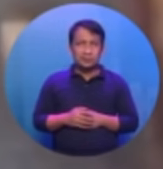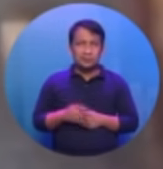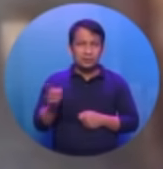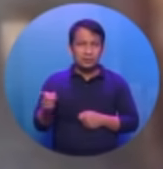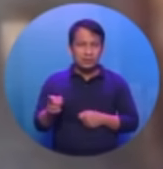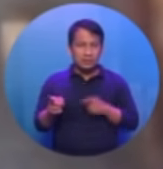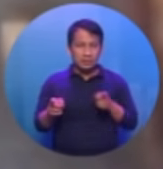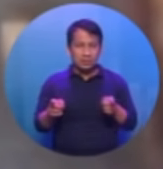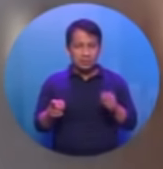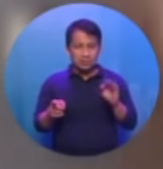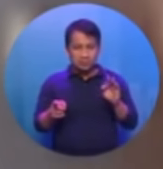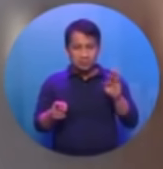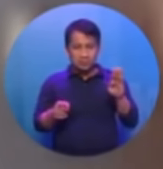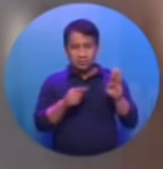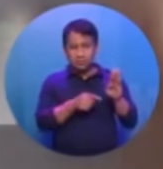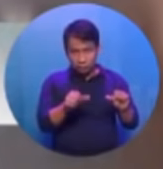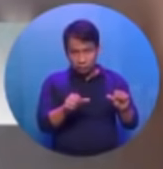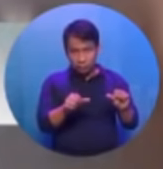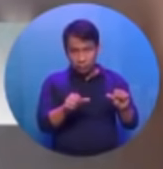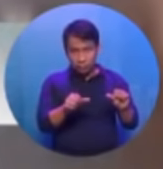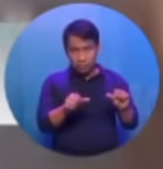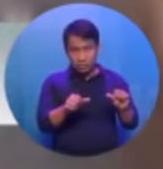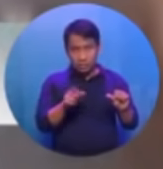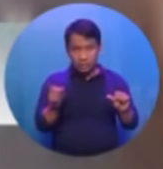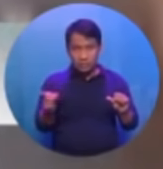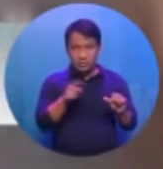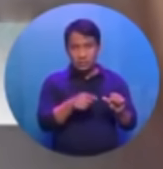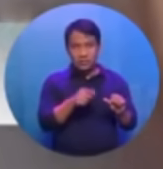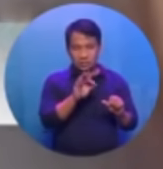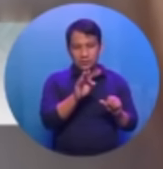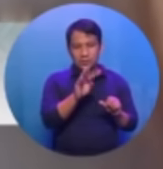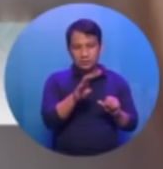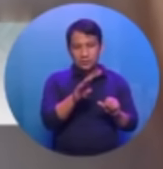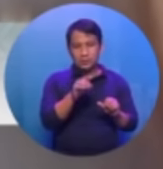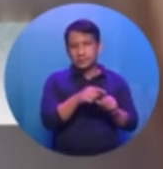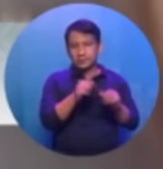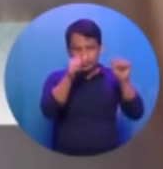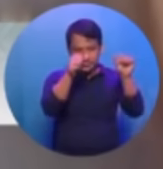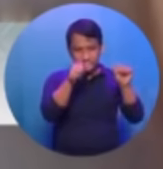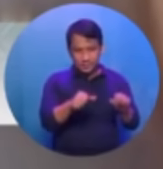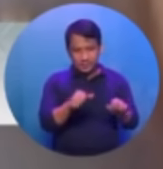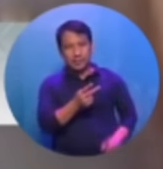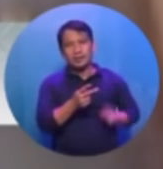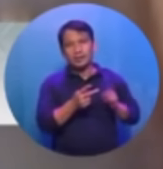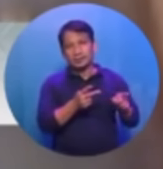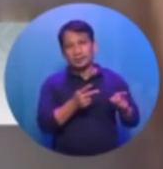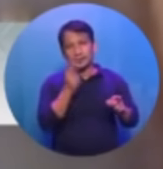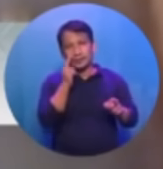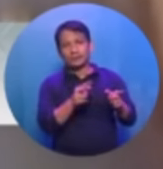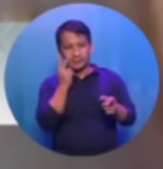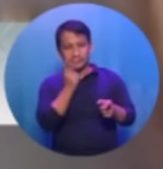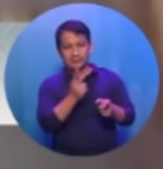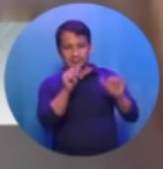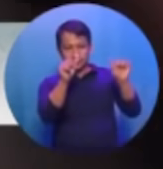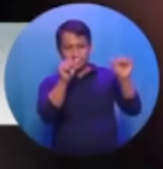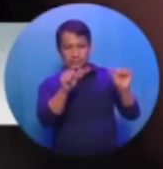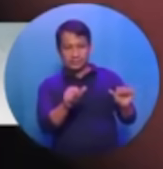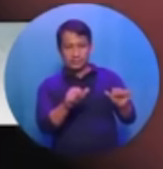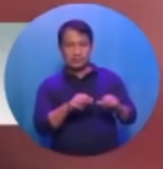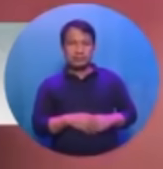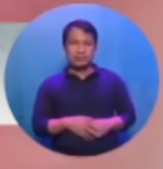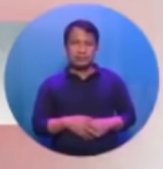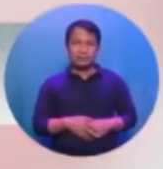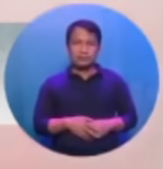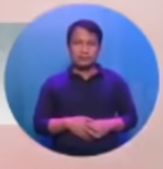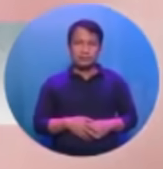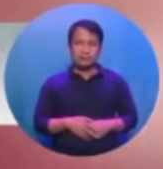nag-post ko sa kanyang Facebook account saka sa... Pinost niya po sa kanyang Facebook account niya po, sir. Okay. Opo, sir. Tapos nakita niyo na lang.